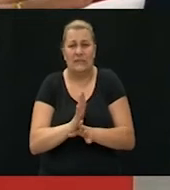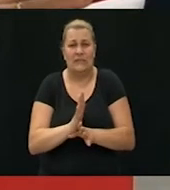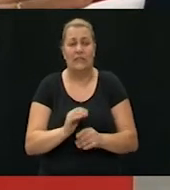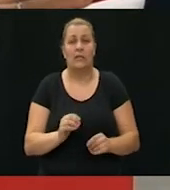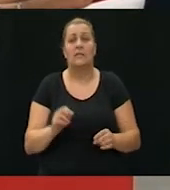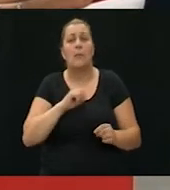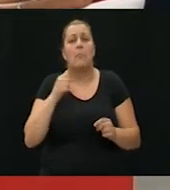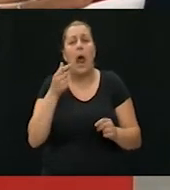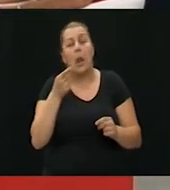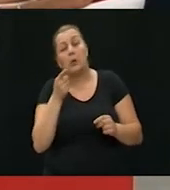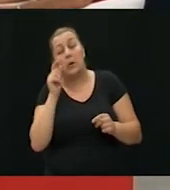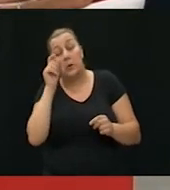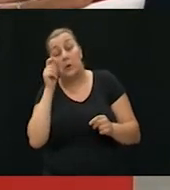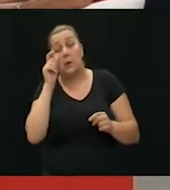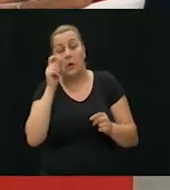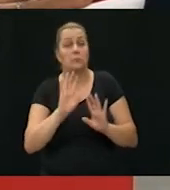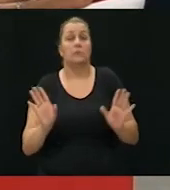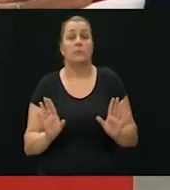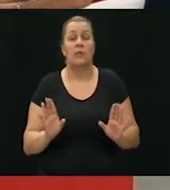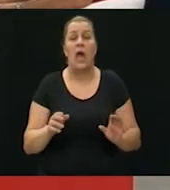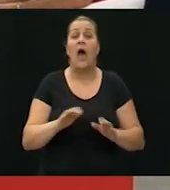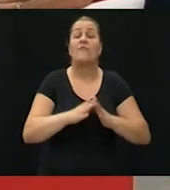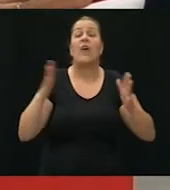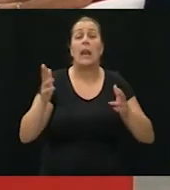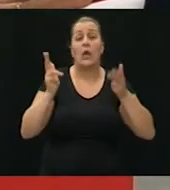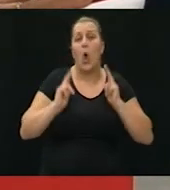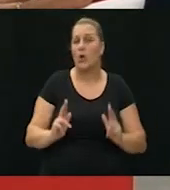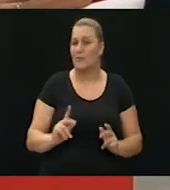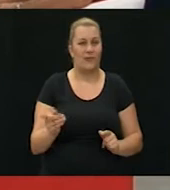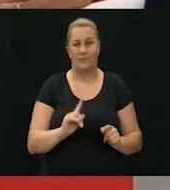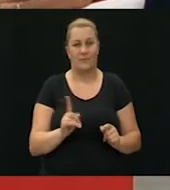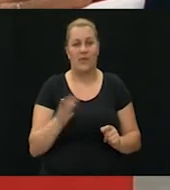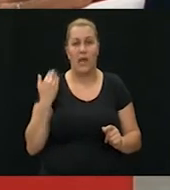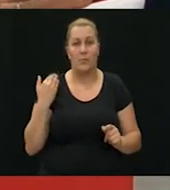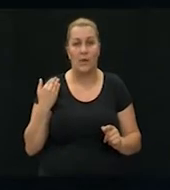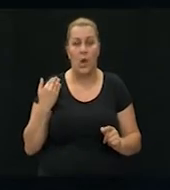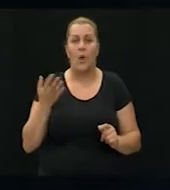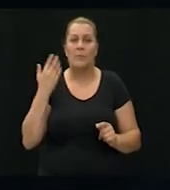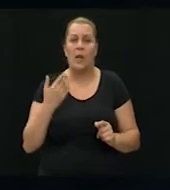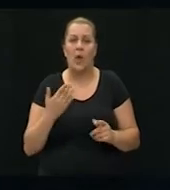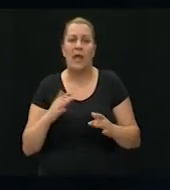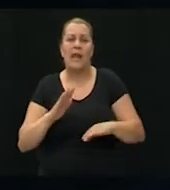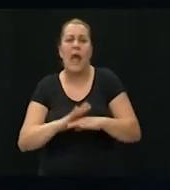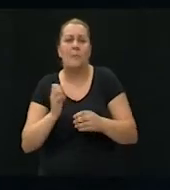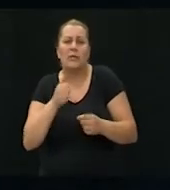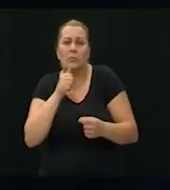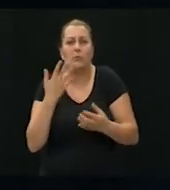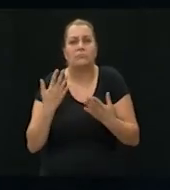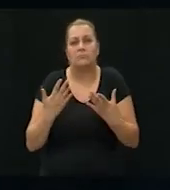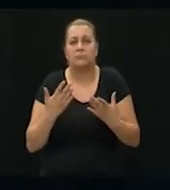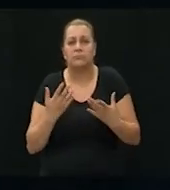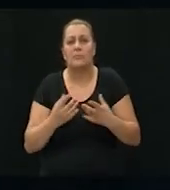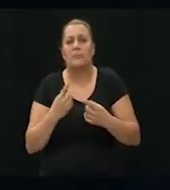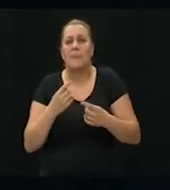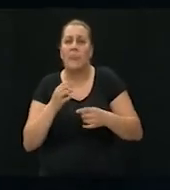samo oni ubit toko. A nije bilo baš nekog velikog odmora. Stvarno je bilo onaj napeto i bilo je vrlo, vrlo, vrlo su